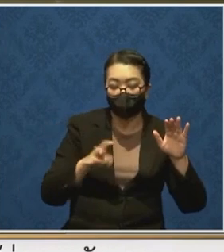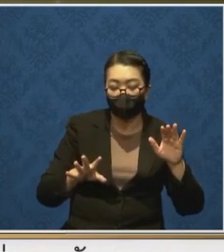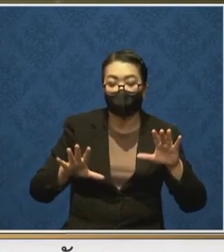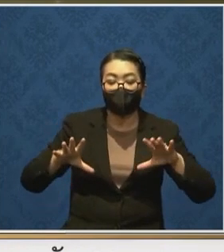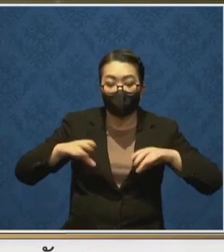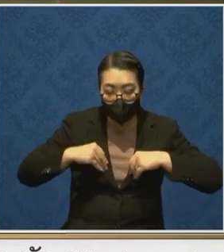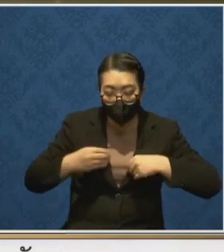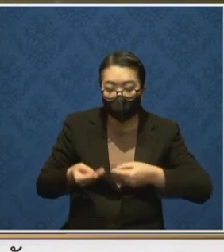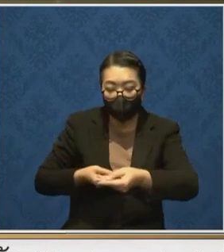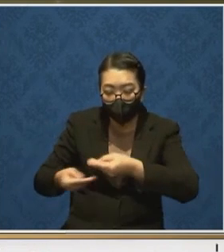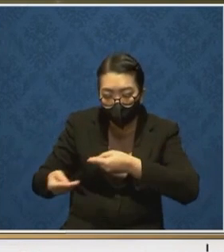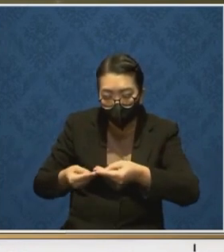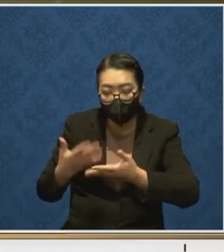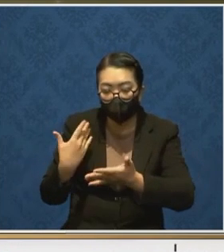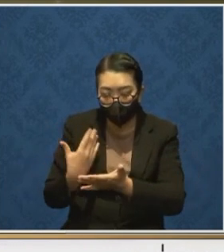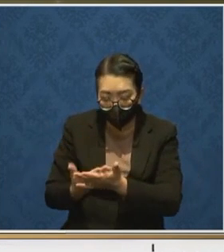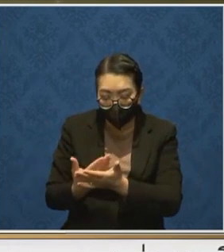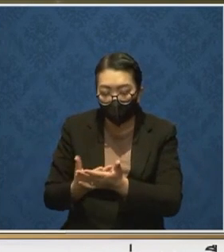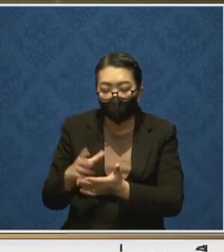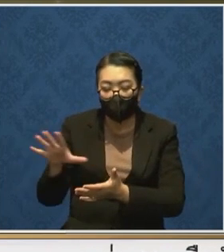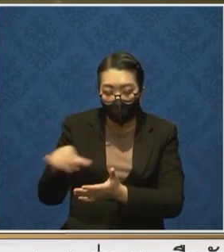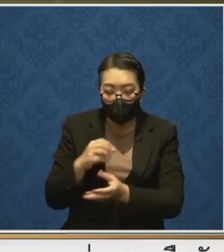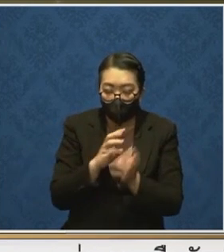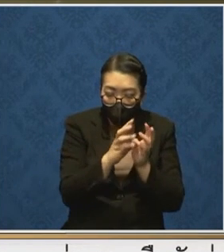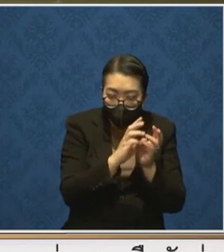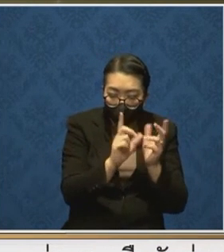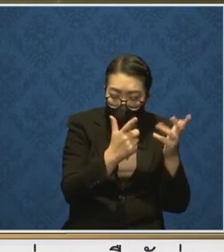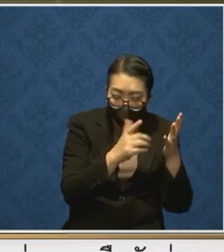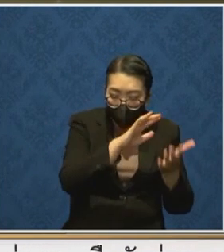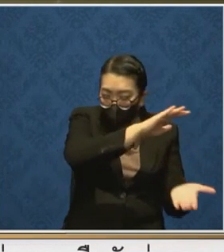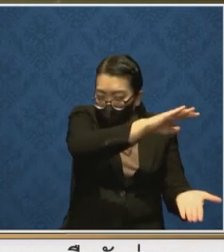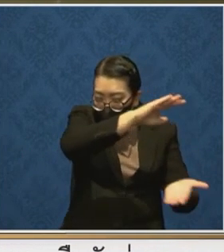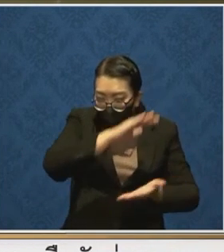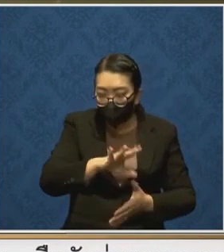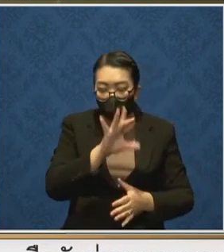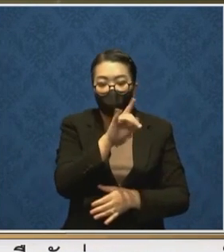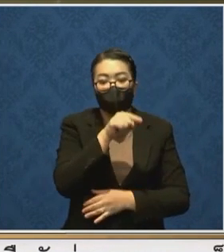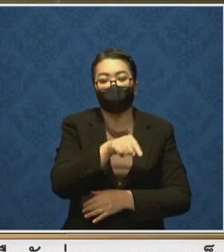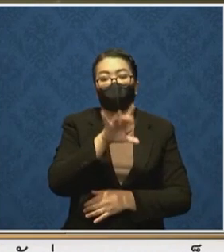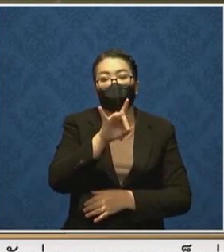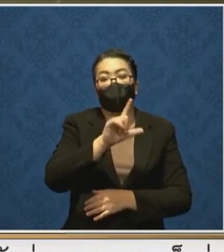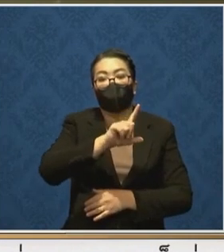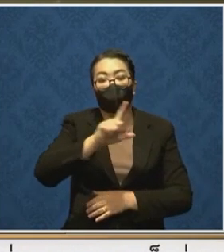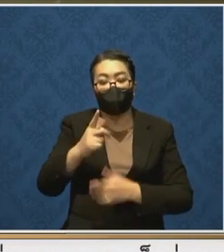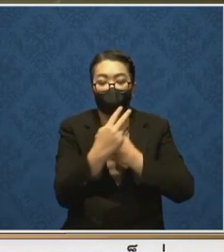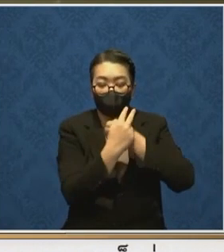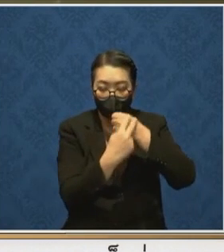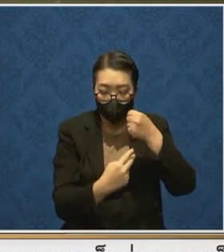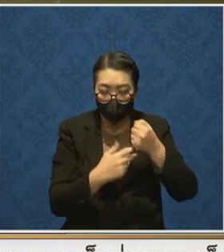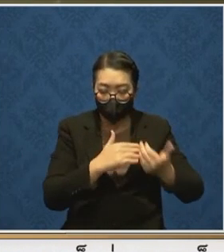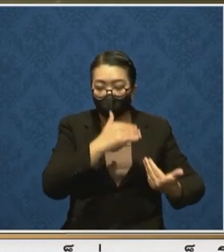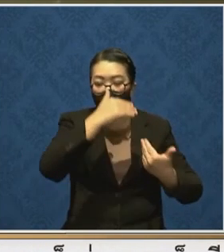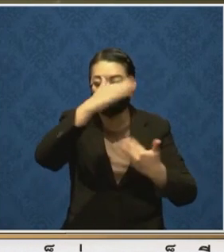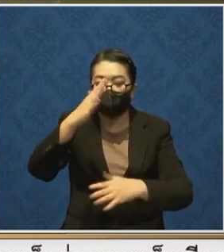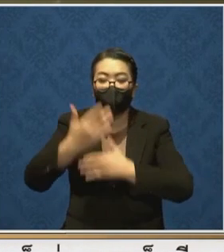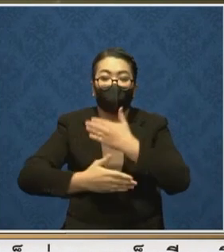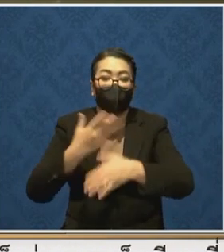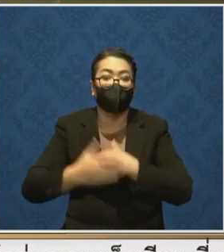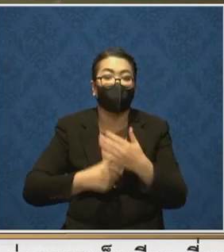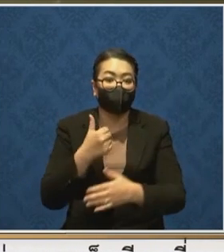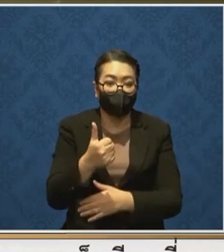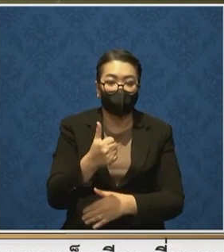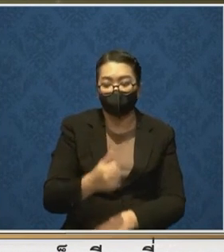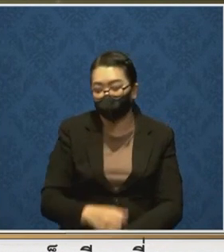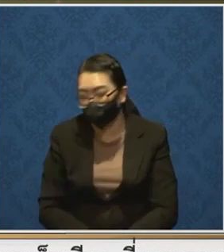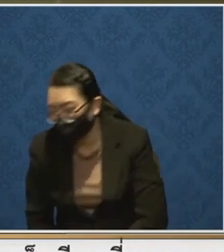ได้เปิดทางให้นำผงเงินผงทองคำมลค่าประมาณ 8.8 ล้เหรยญสหรัฐออกไปขายได้อย่างไรก็ดี